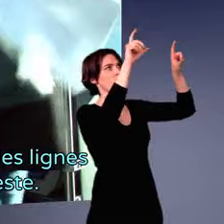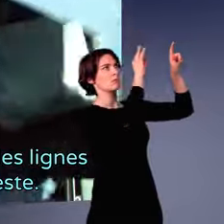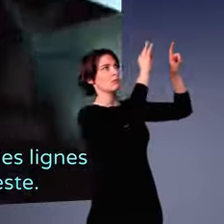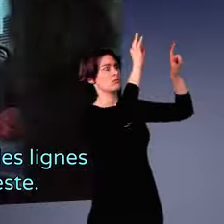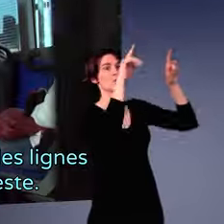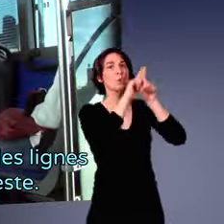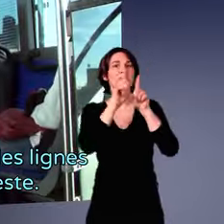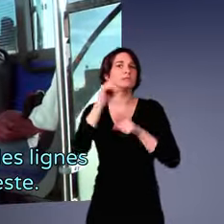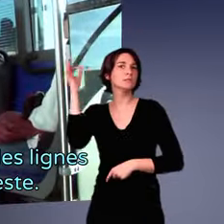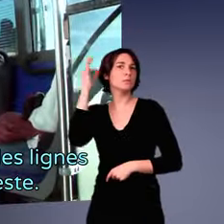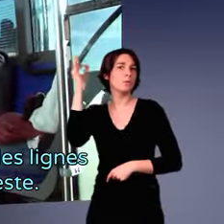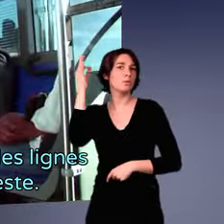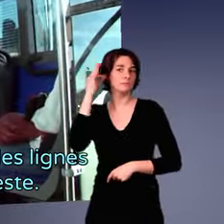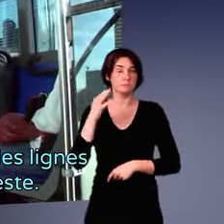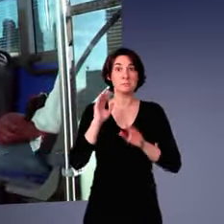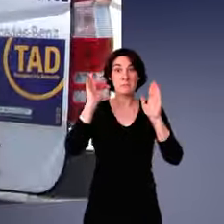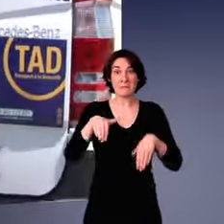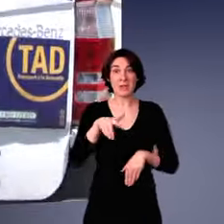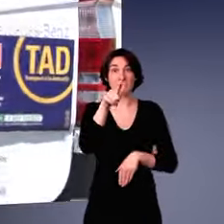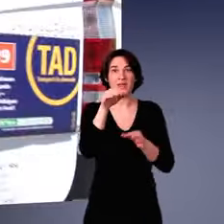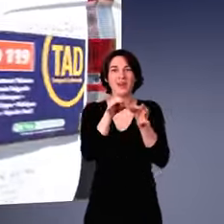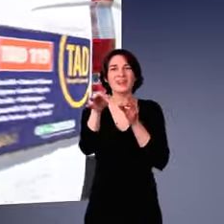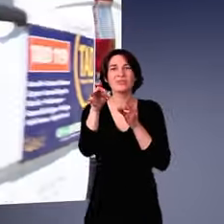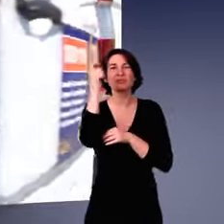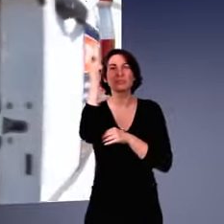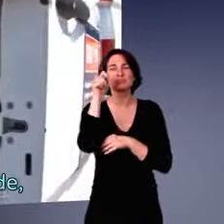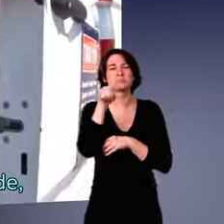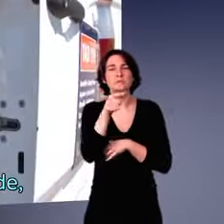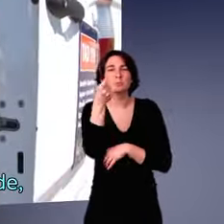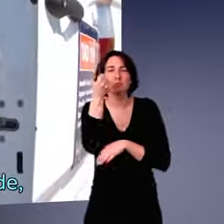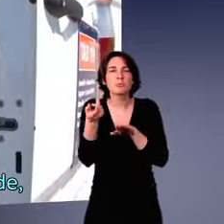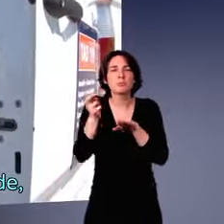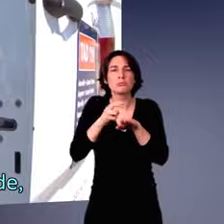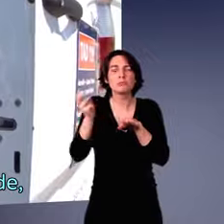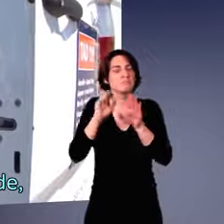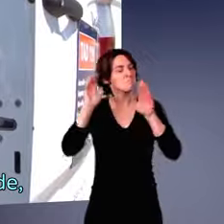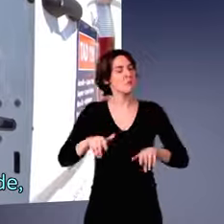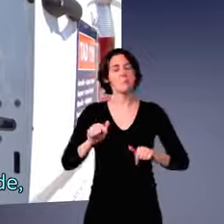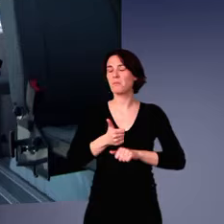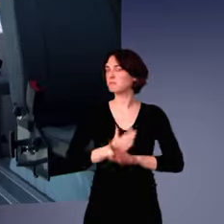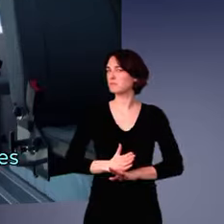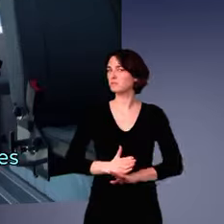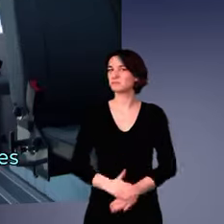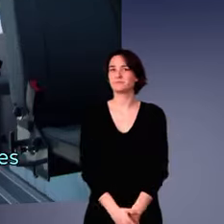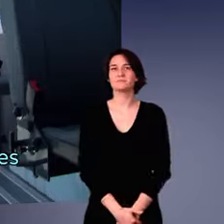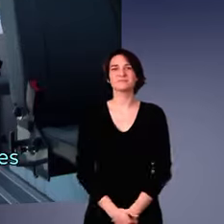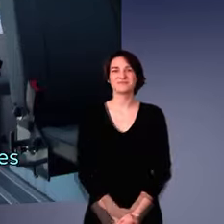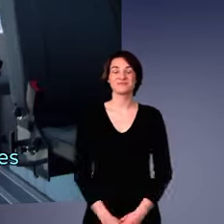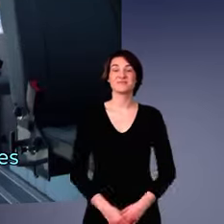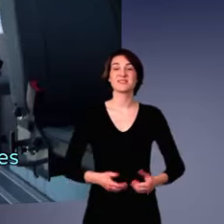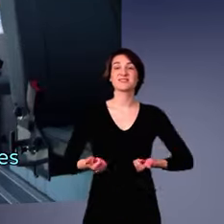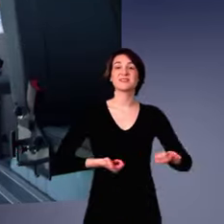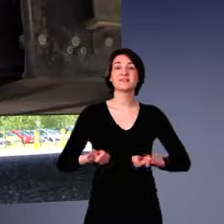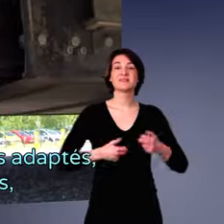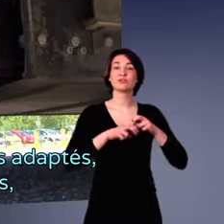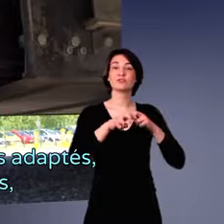sur les lignes à fréquentation plus modeste même le service de transport à la demande qui dessert les communes